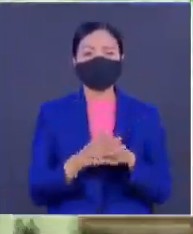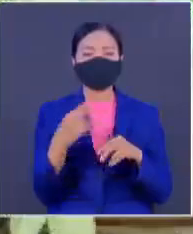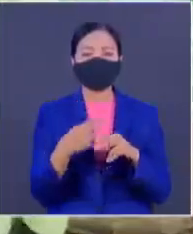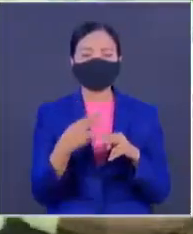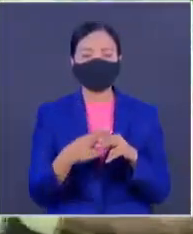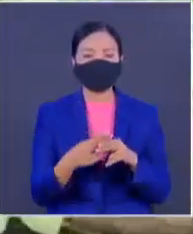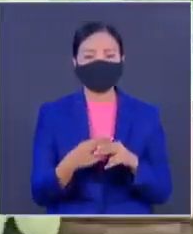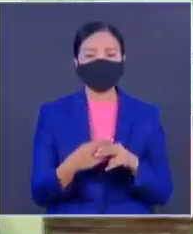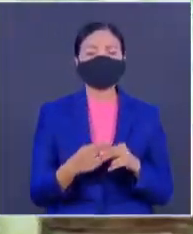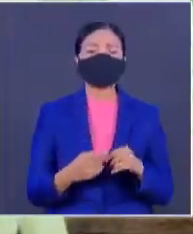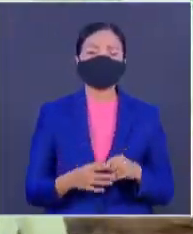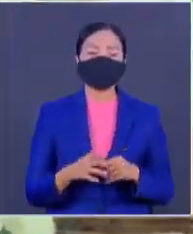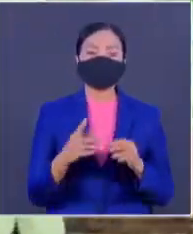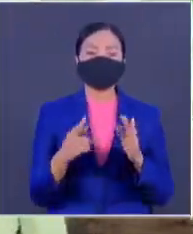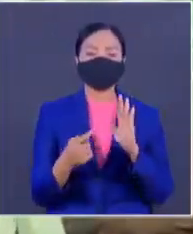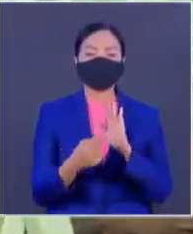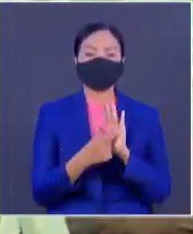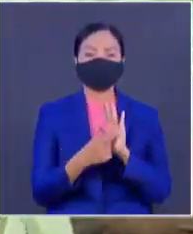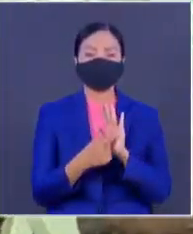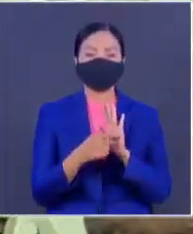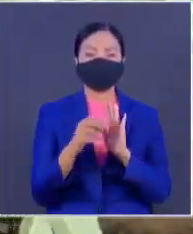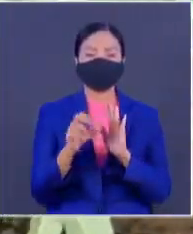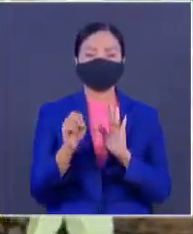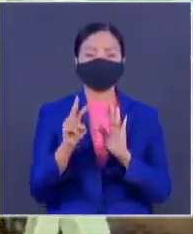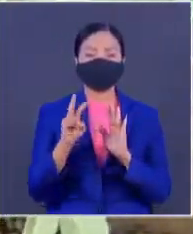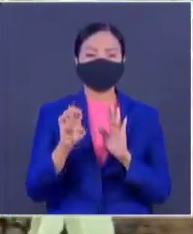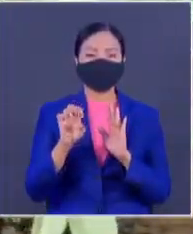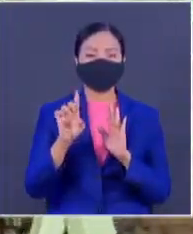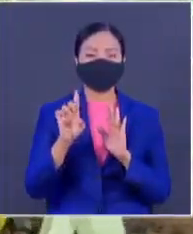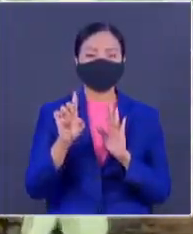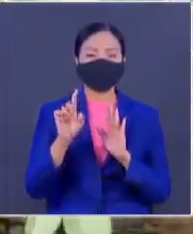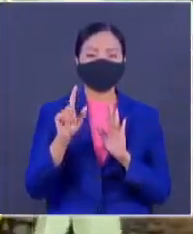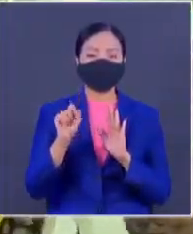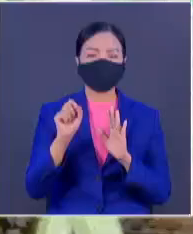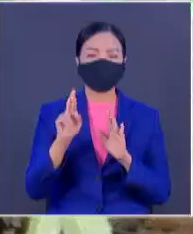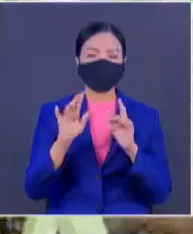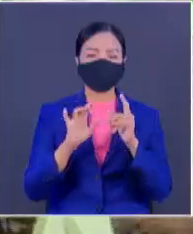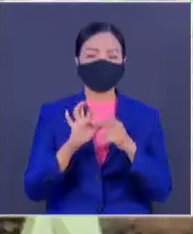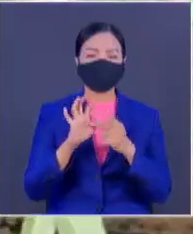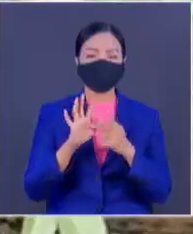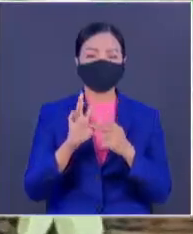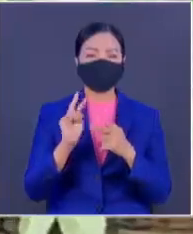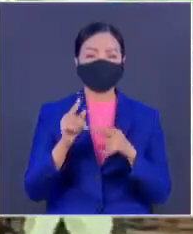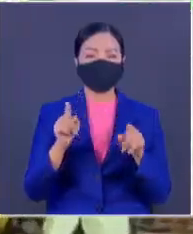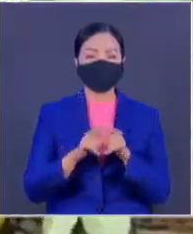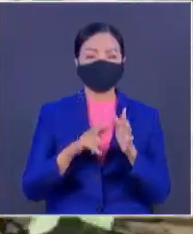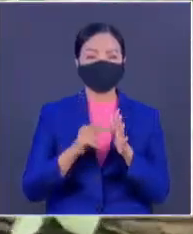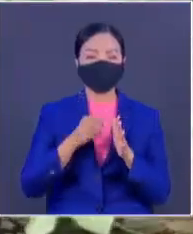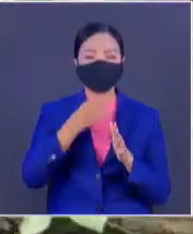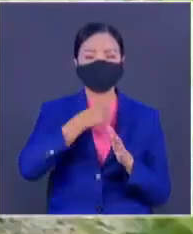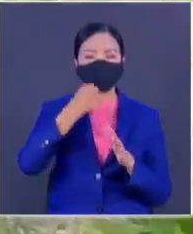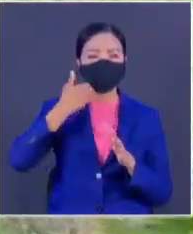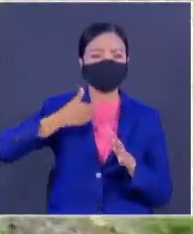างก็แล้วแต่ว่าจะเรียกขานในแต่ละพื้นที่นะครับแต่ว่าคำว่าว่านฤาษีสร้างมันมาจากตำรับตำรายาโบราณครับเ